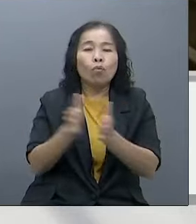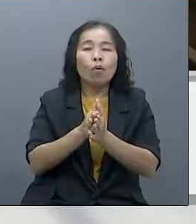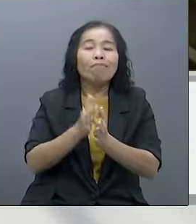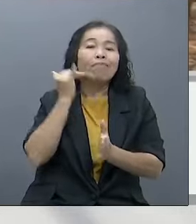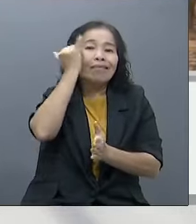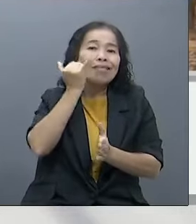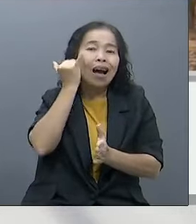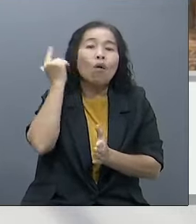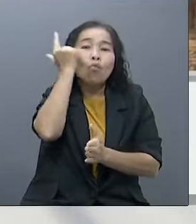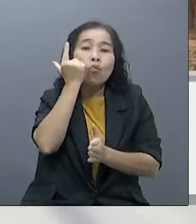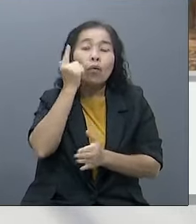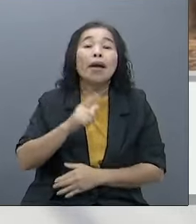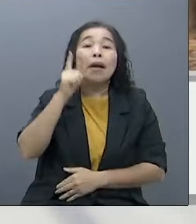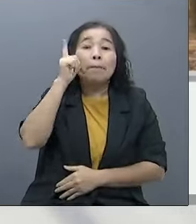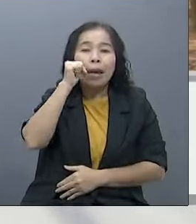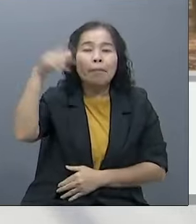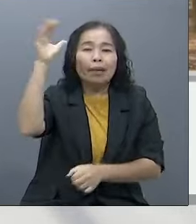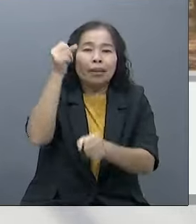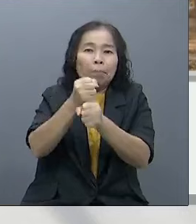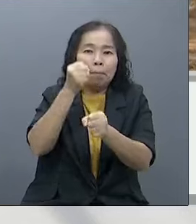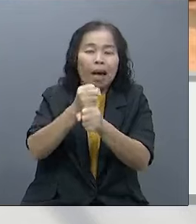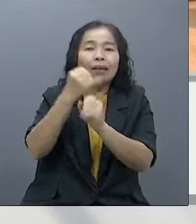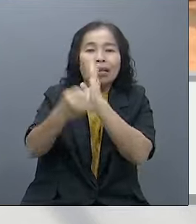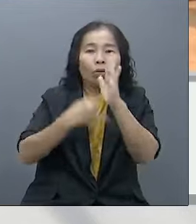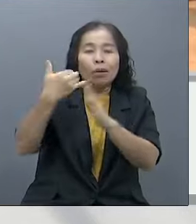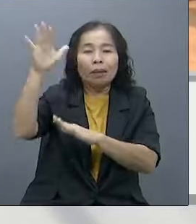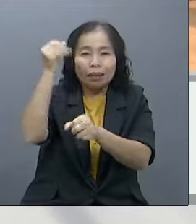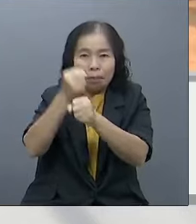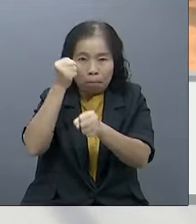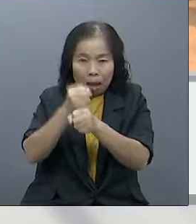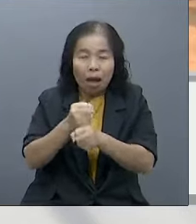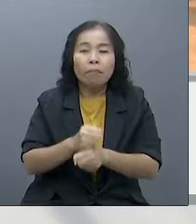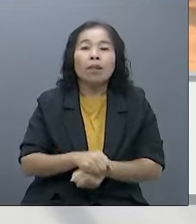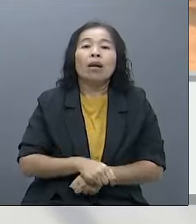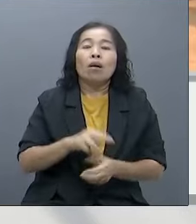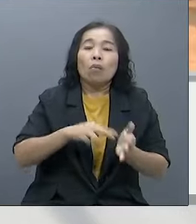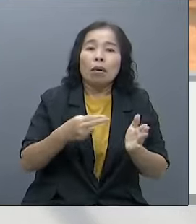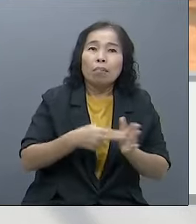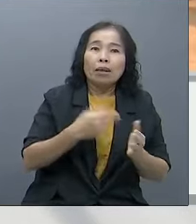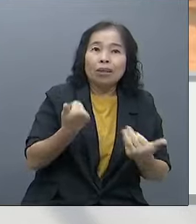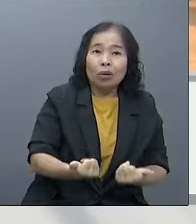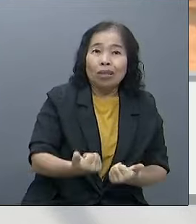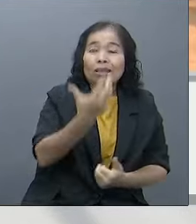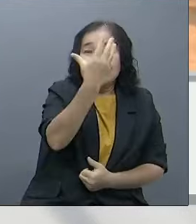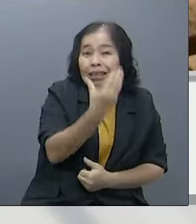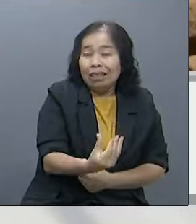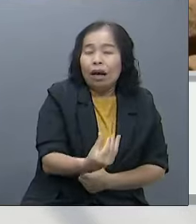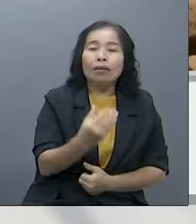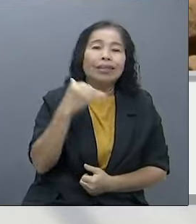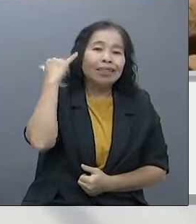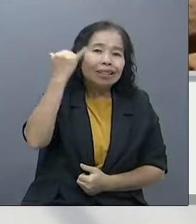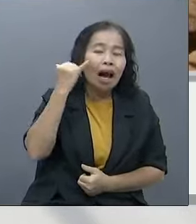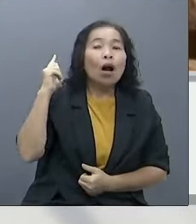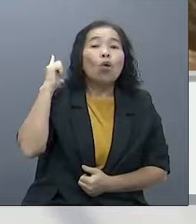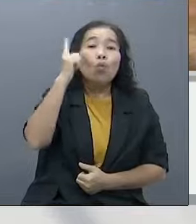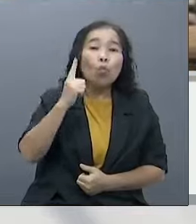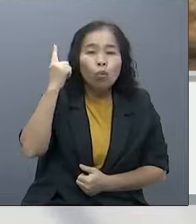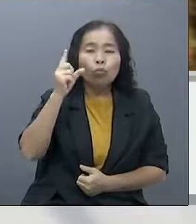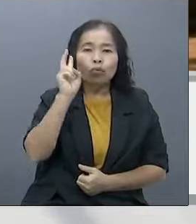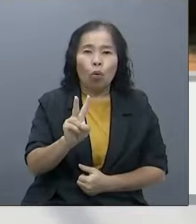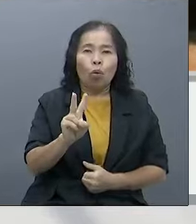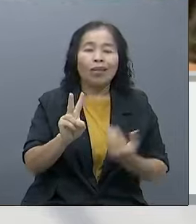แม่แท้ๆเนี่ยไปทำงานในต่างจังหวัดนะคะทำให้ทั้งคู่คือ2คนสุดท้ายที่อยู่กับน้องเสือก่อนที่เขาจะหายตัวไป